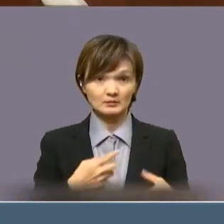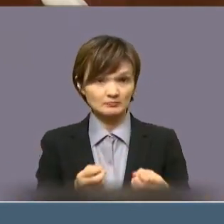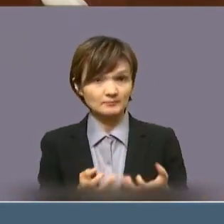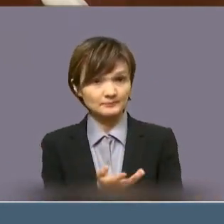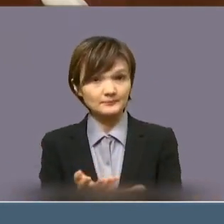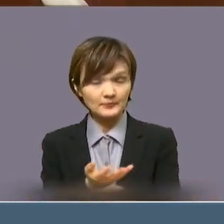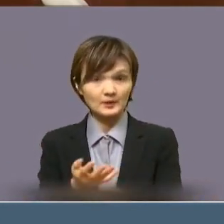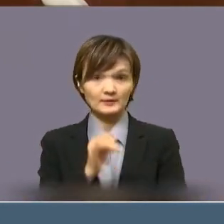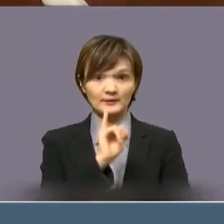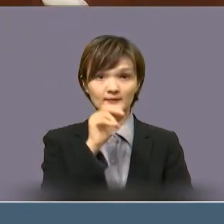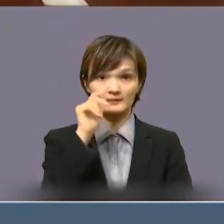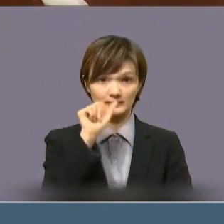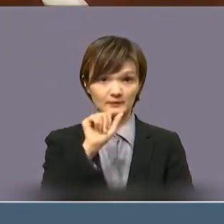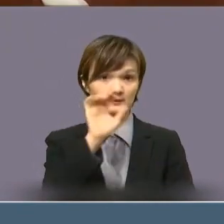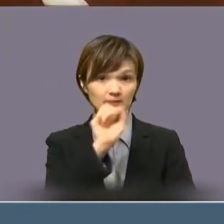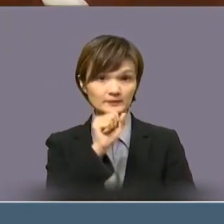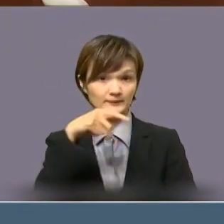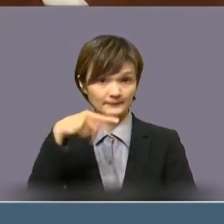ISP